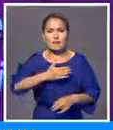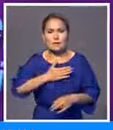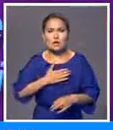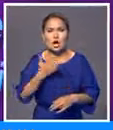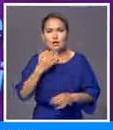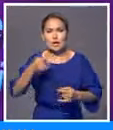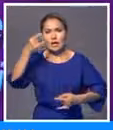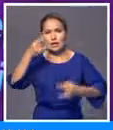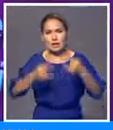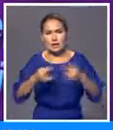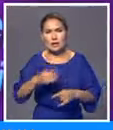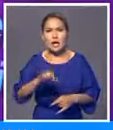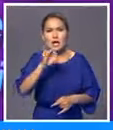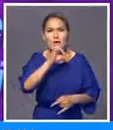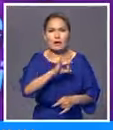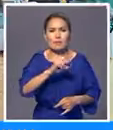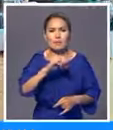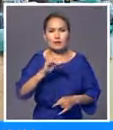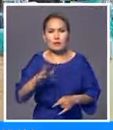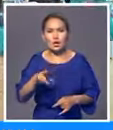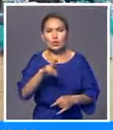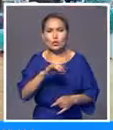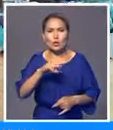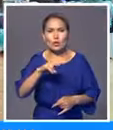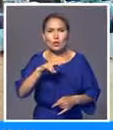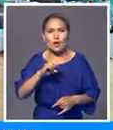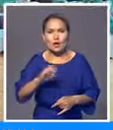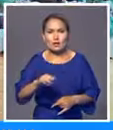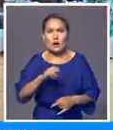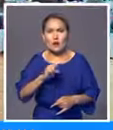әріптестеріміз ұлттық арна тілшілері Индира Бектенова мен Дулат Абибулаев та бар.